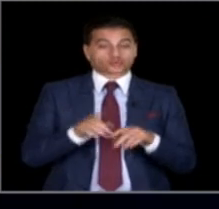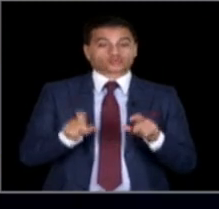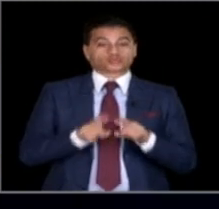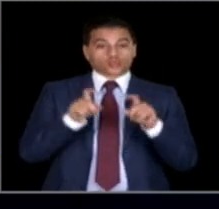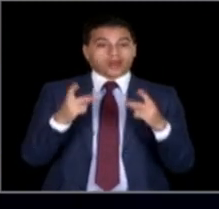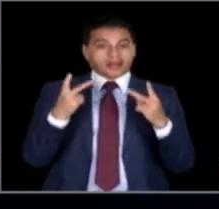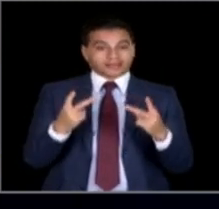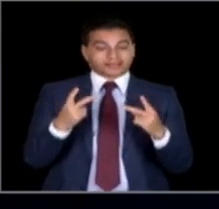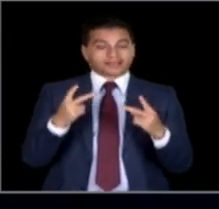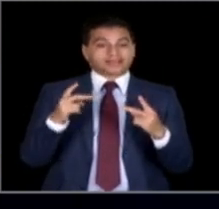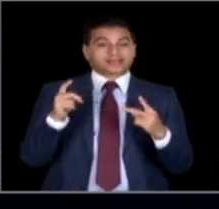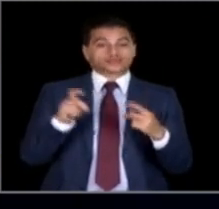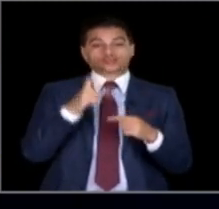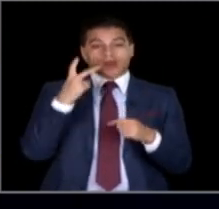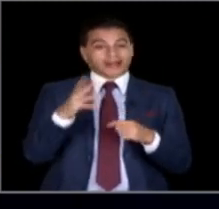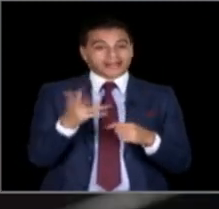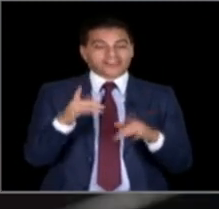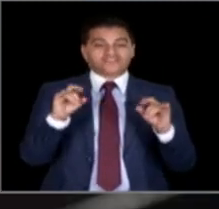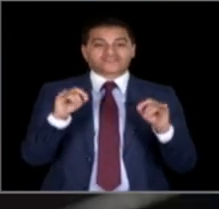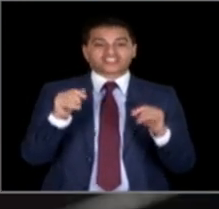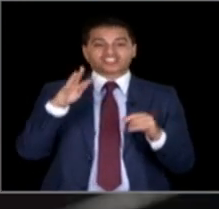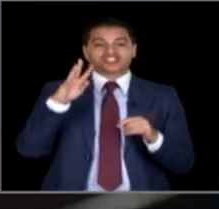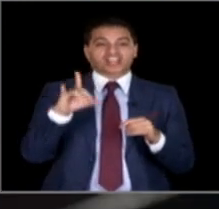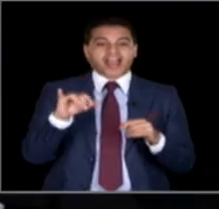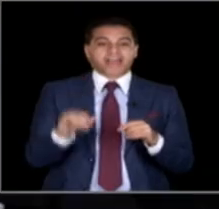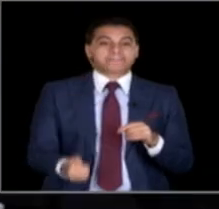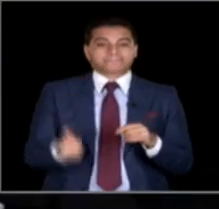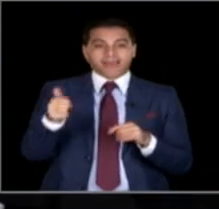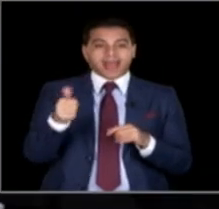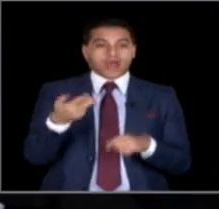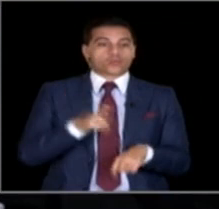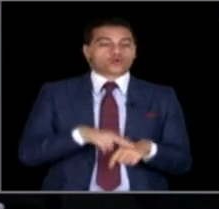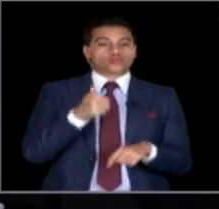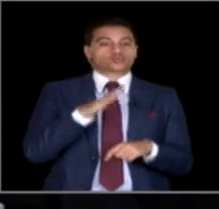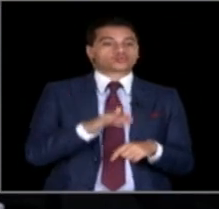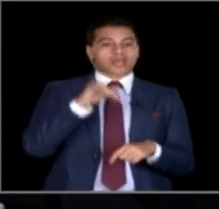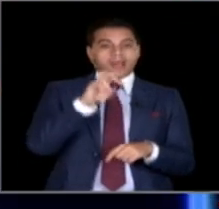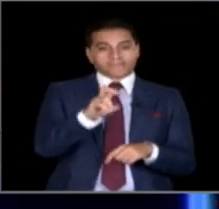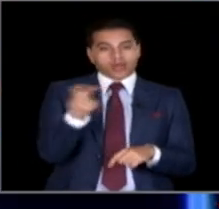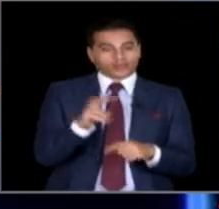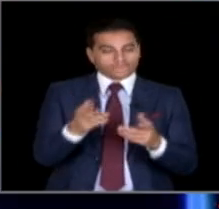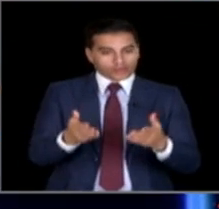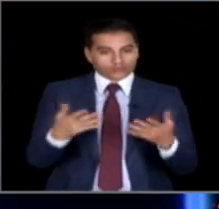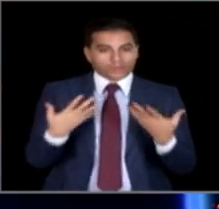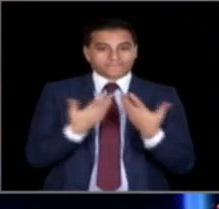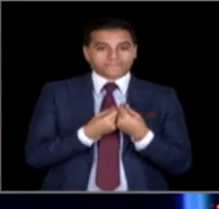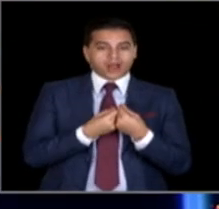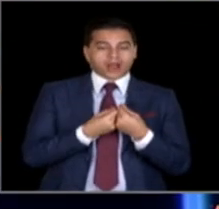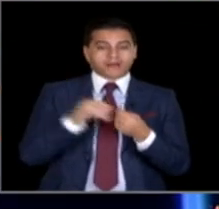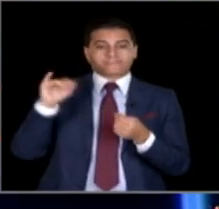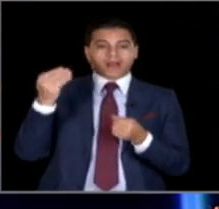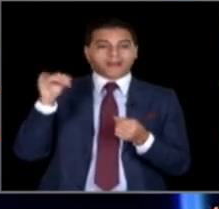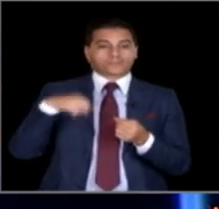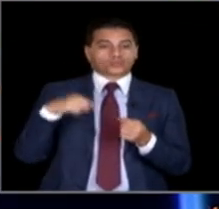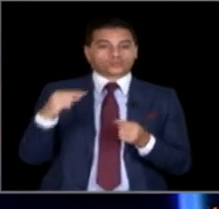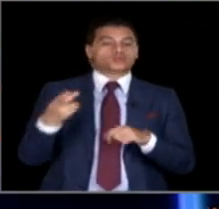سؤالين 50-50، شيماء وأسامة، أسامة وشيماء اتفضلوا، ومعاكم